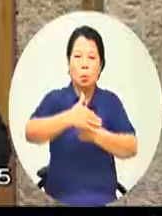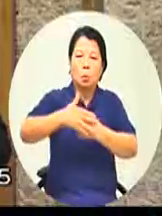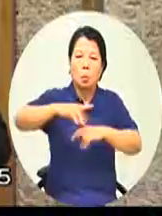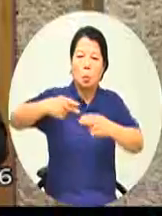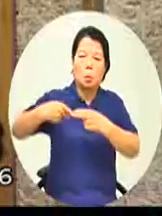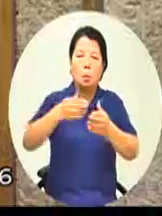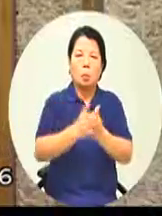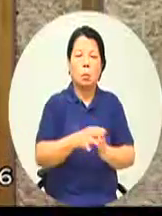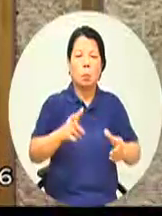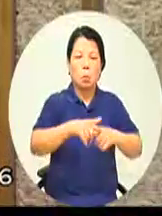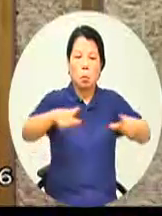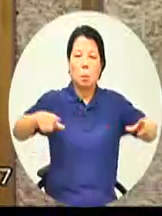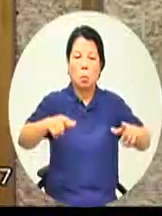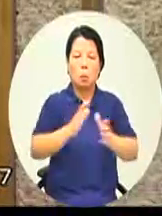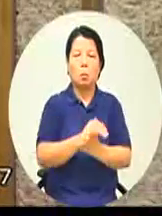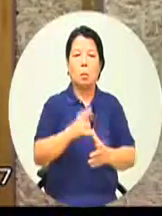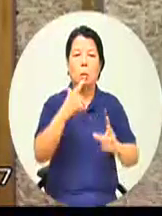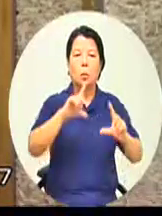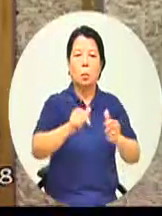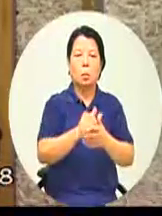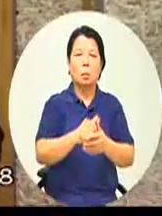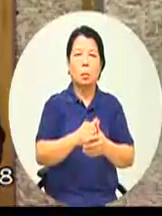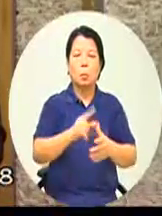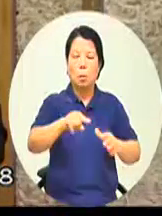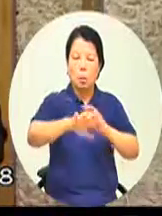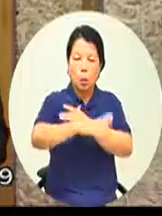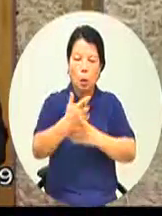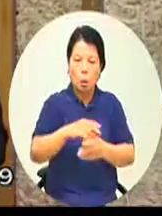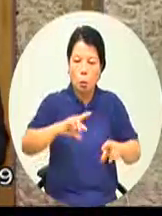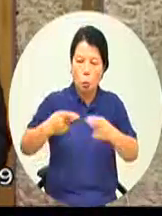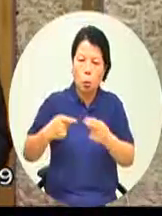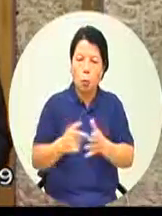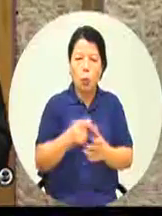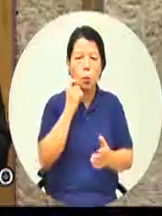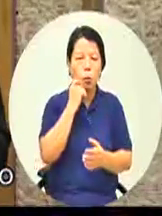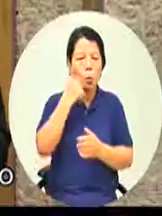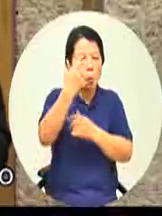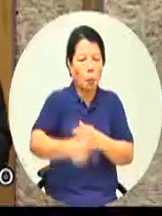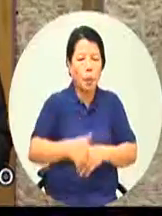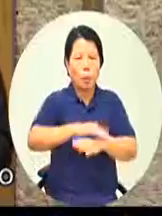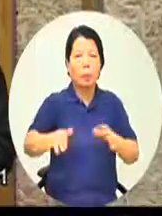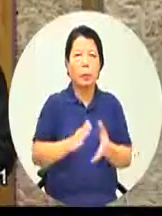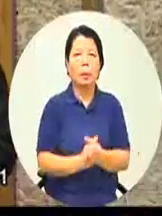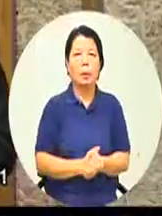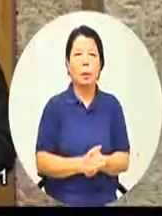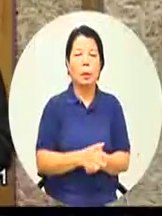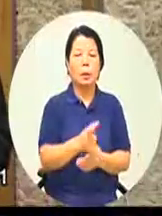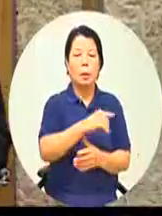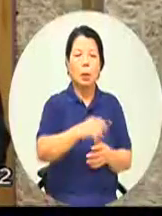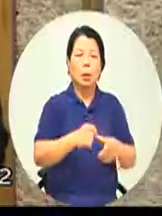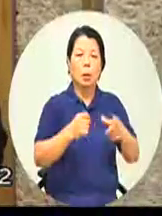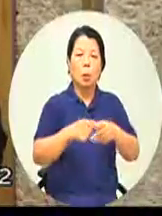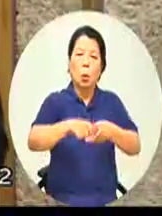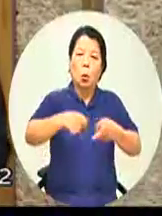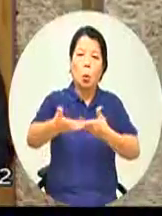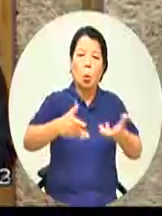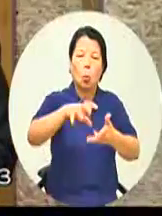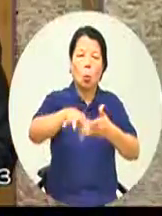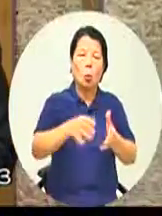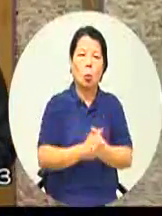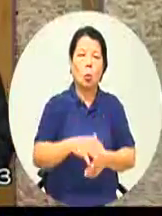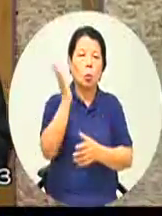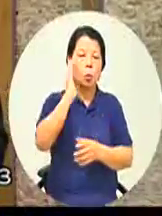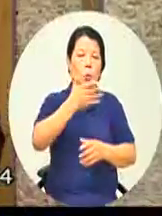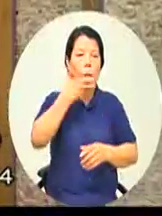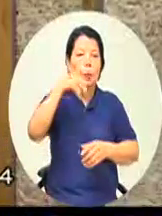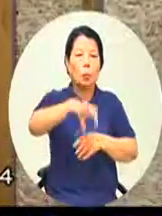以他可能整个进度上会不如民众所预期。那当然，未来这个持续也要跟公务单位、跟水利单位一起努力来推动